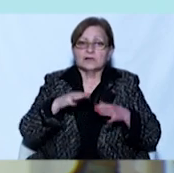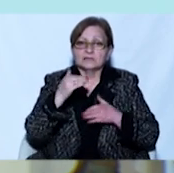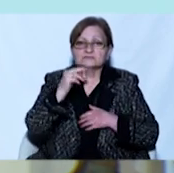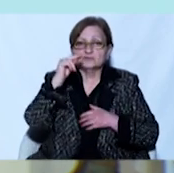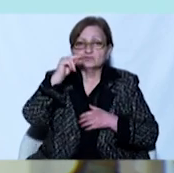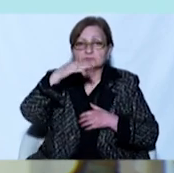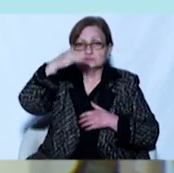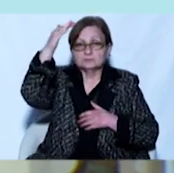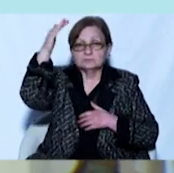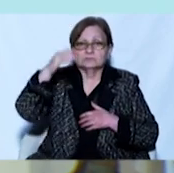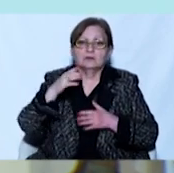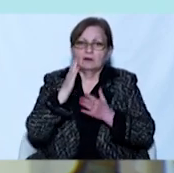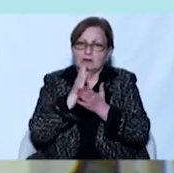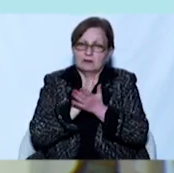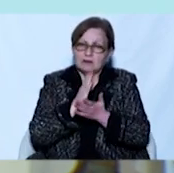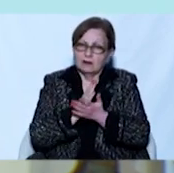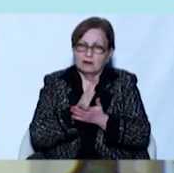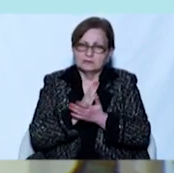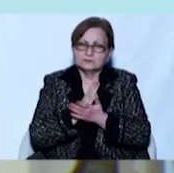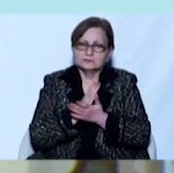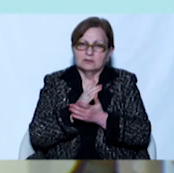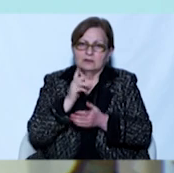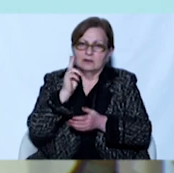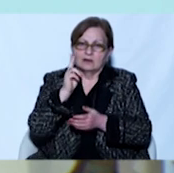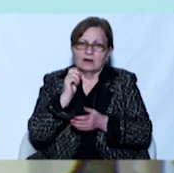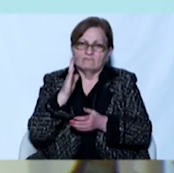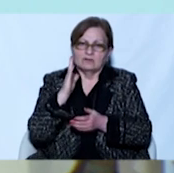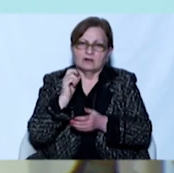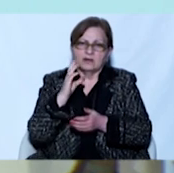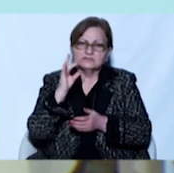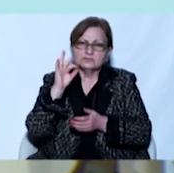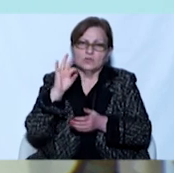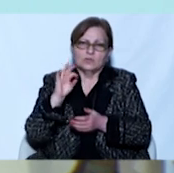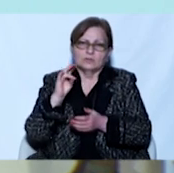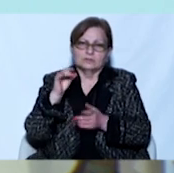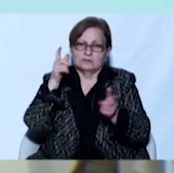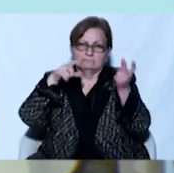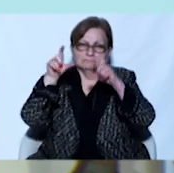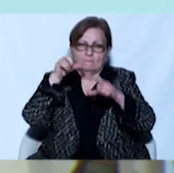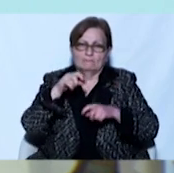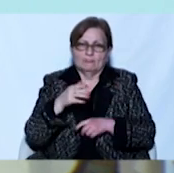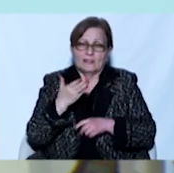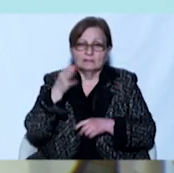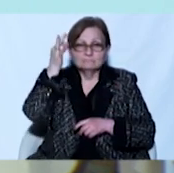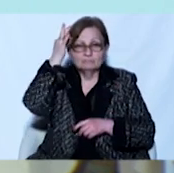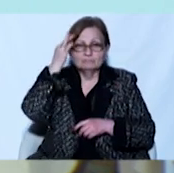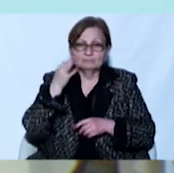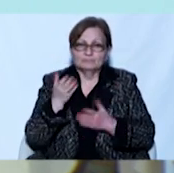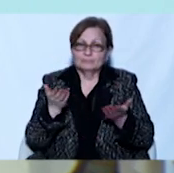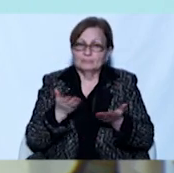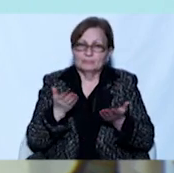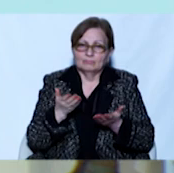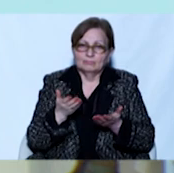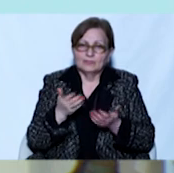ჩრდილოეთით? საქართველოს ჩრდილოეთით არის კავკასიონი. აბა გავიხსენოთ, რომელია